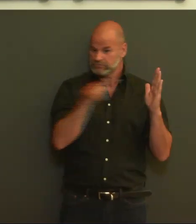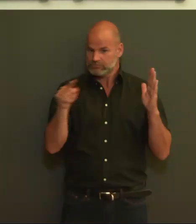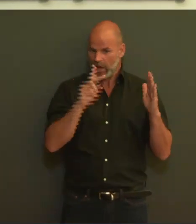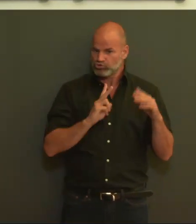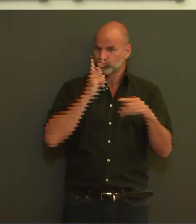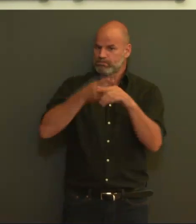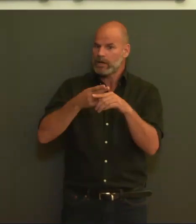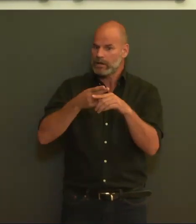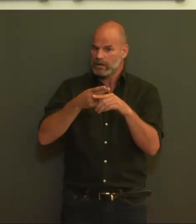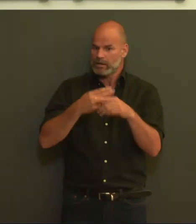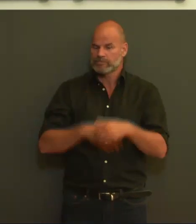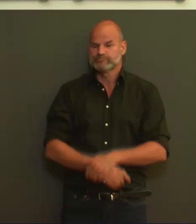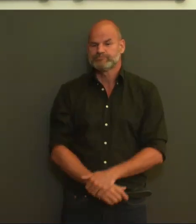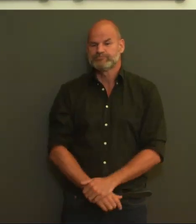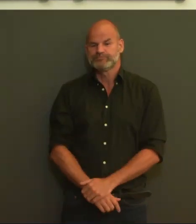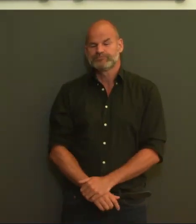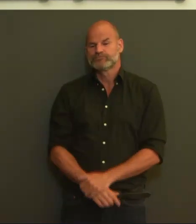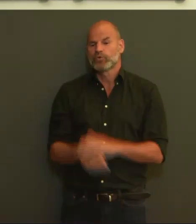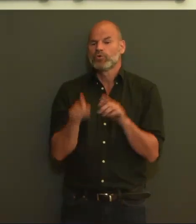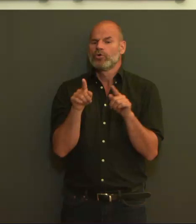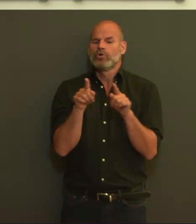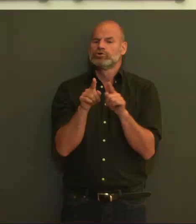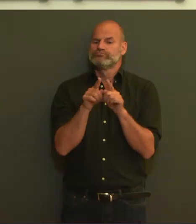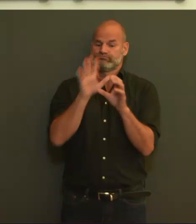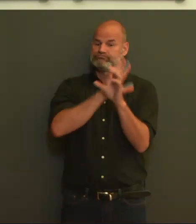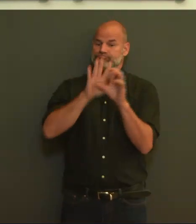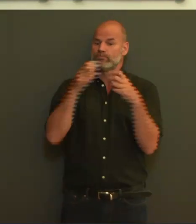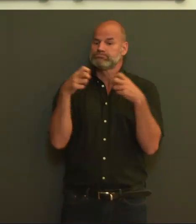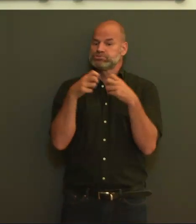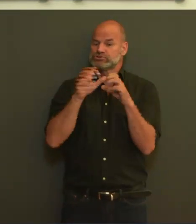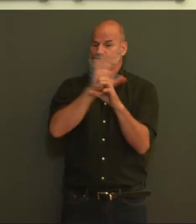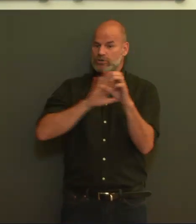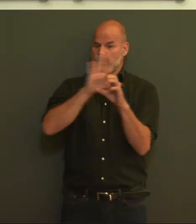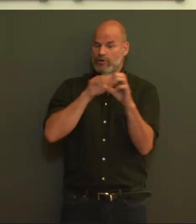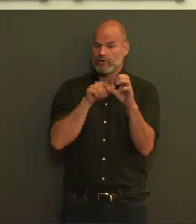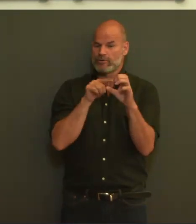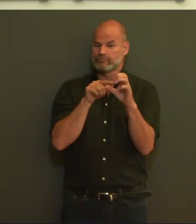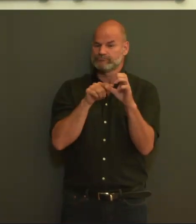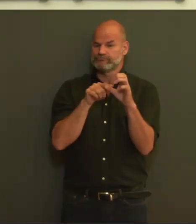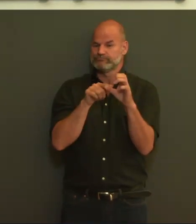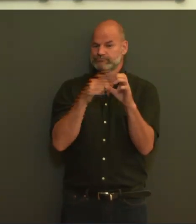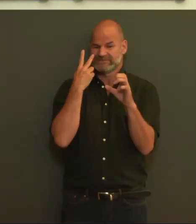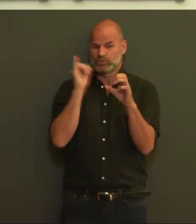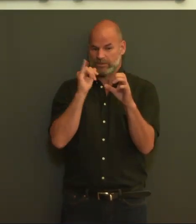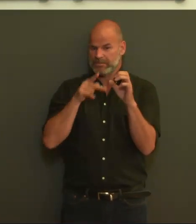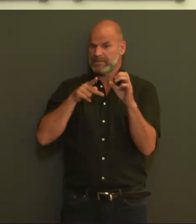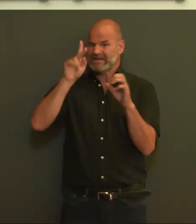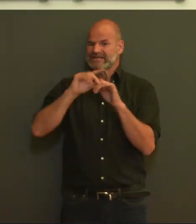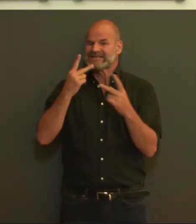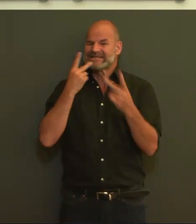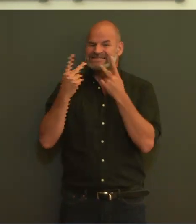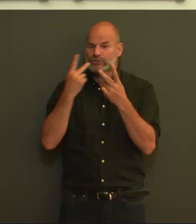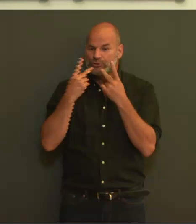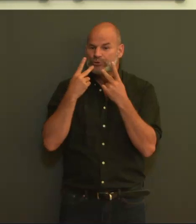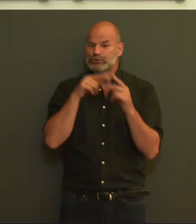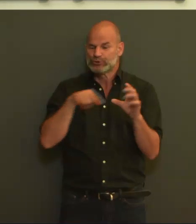In Brussel zien we weliswaar ook een gestage toename van het aantal uitgevoerde testen. Nu zo'n 12